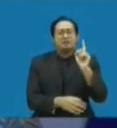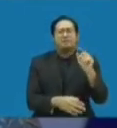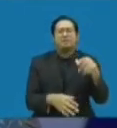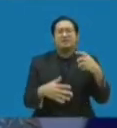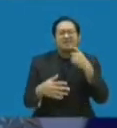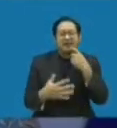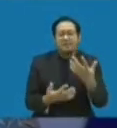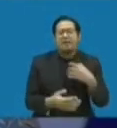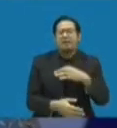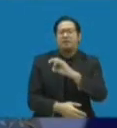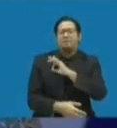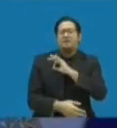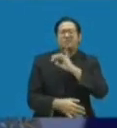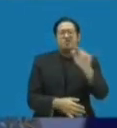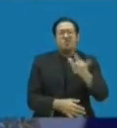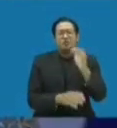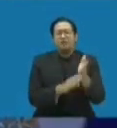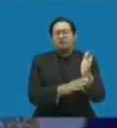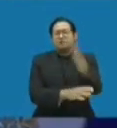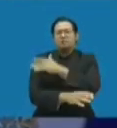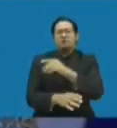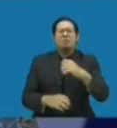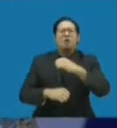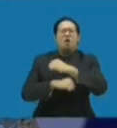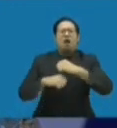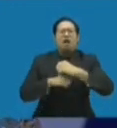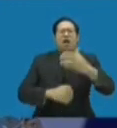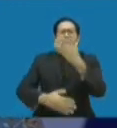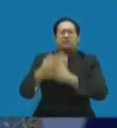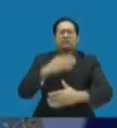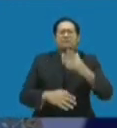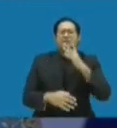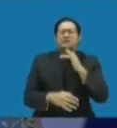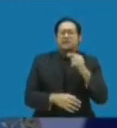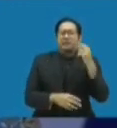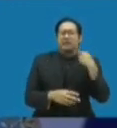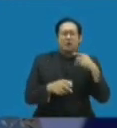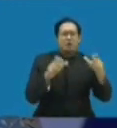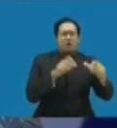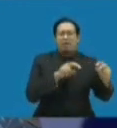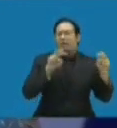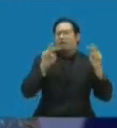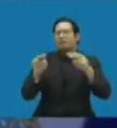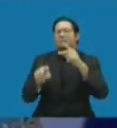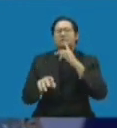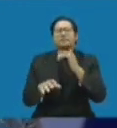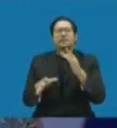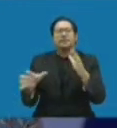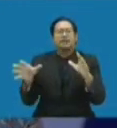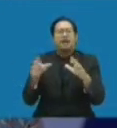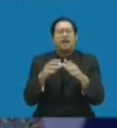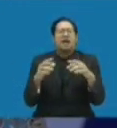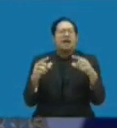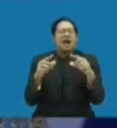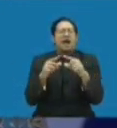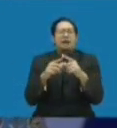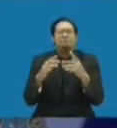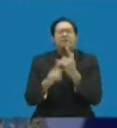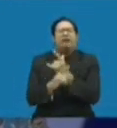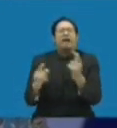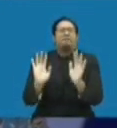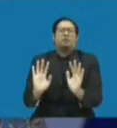olahraga difable hanya dipandang sebagai instrumen terlengkap dengan berbagai sebutan yang cukup memilukan